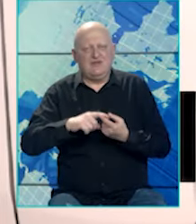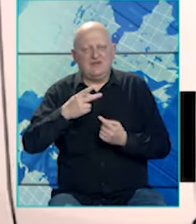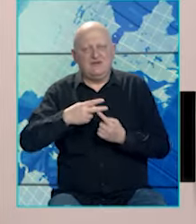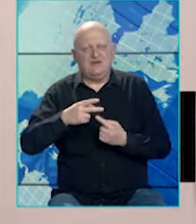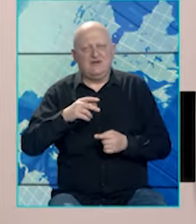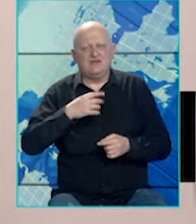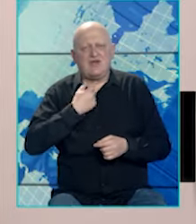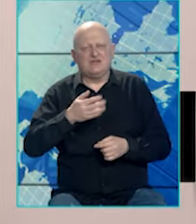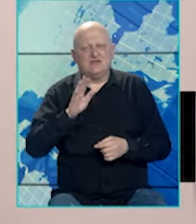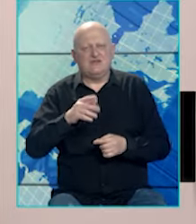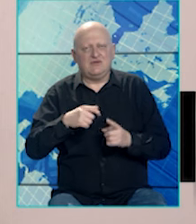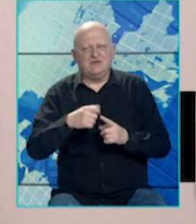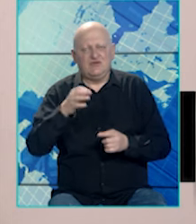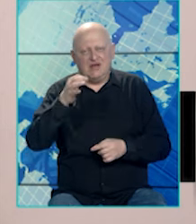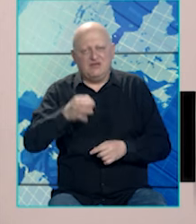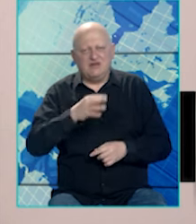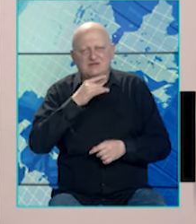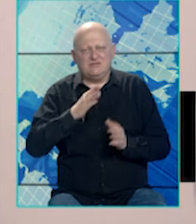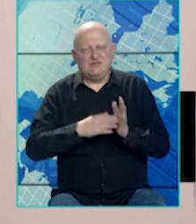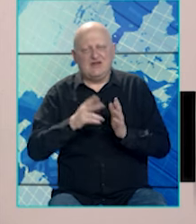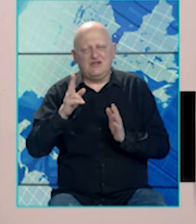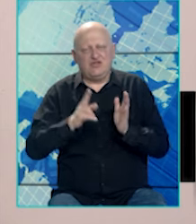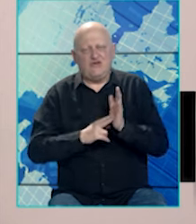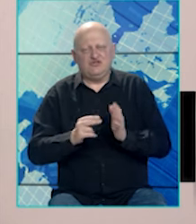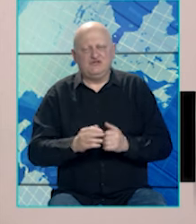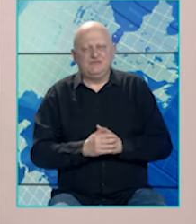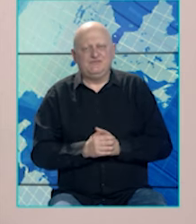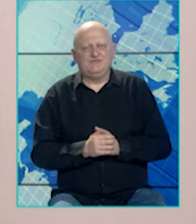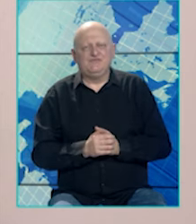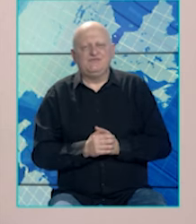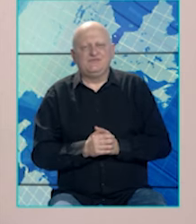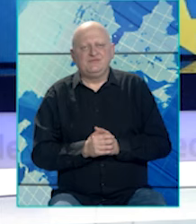federalnu televiziju portparolka MUP-a kantona Sarajevo Mersiha Novalić.